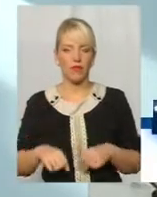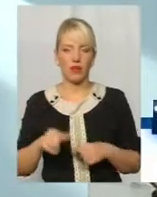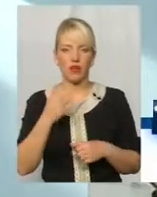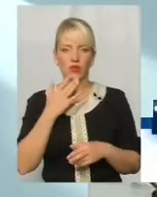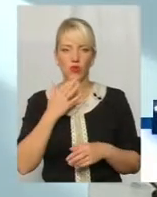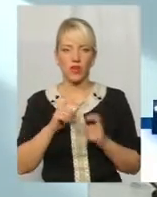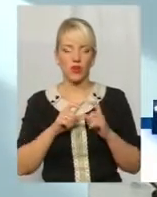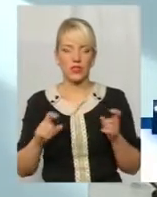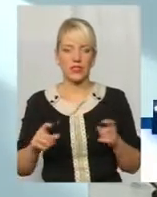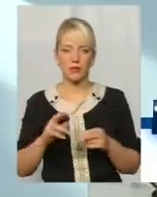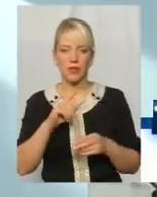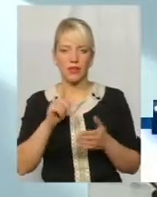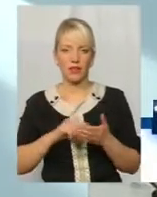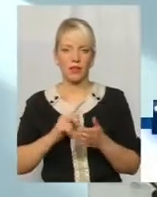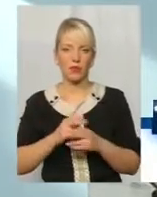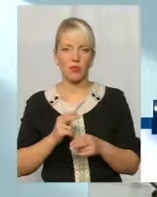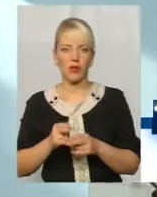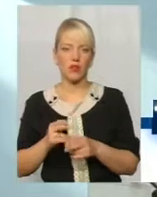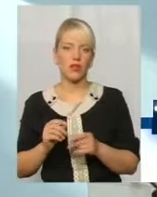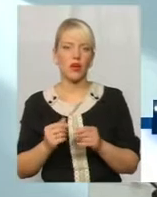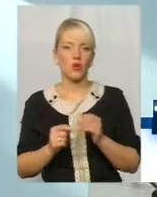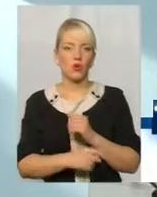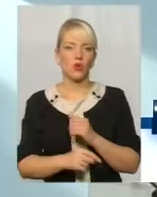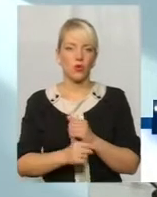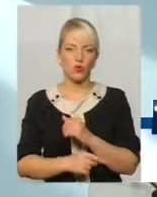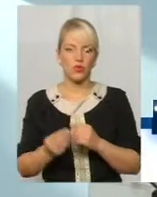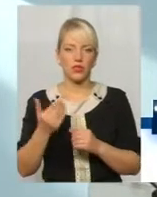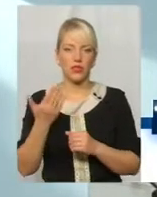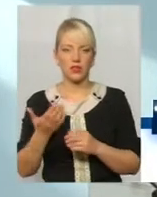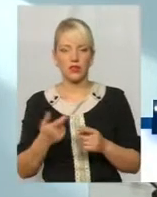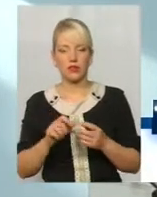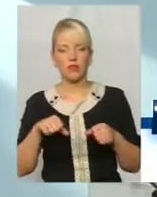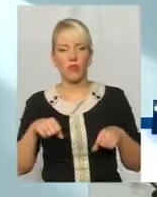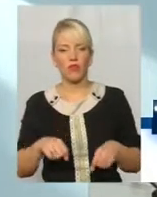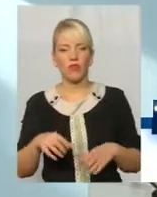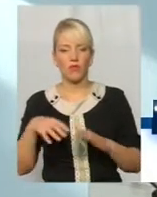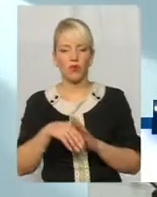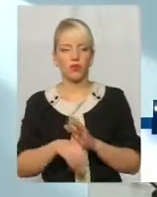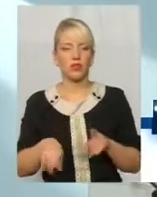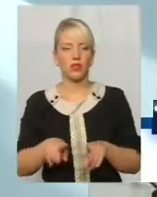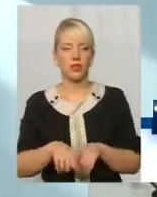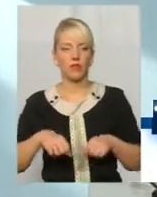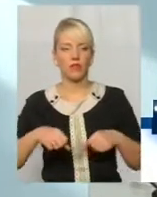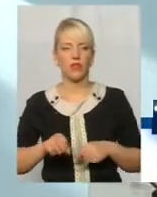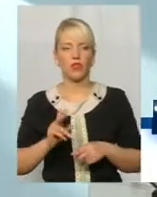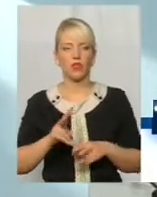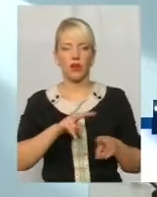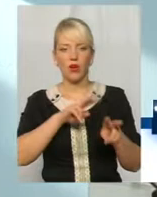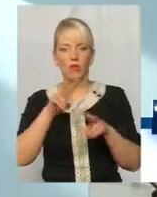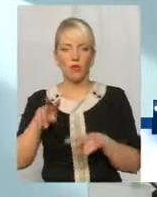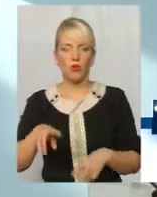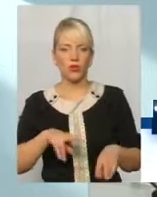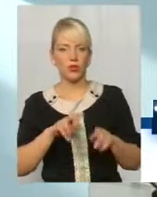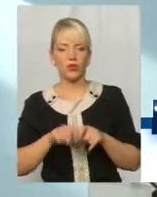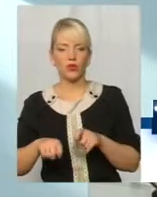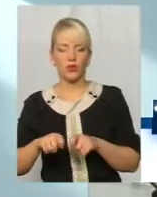Національного агентства з питань запобігання корупції, до їхніх повноважень входить таке повноваження, як моніторинг